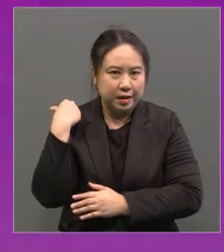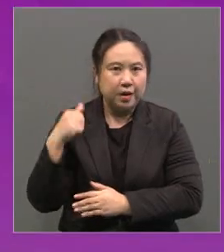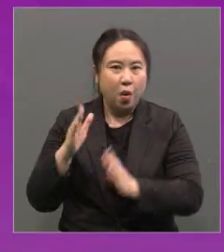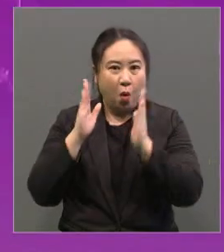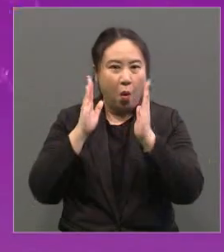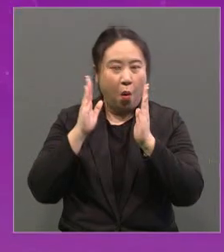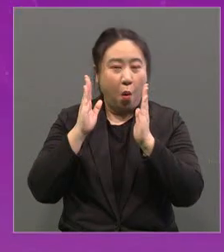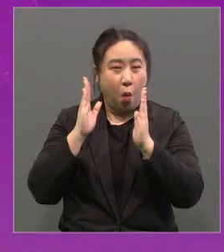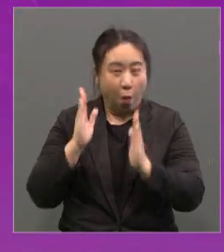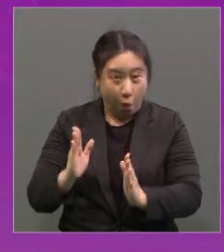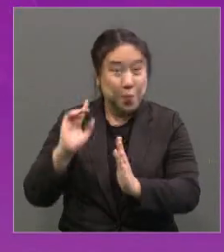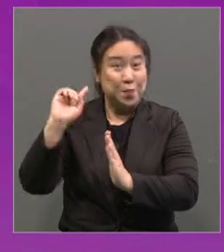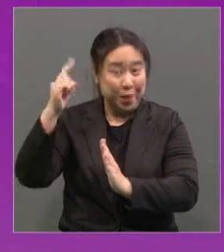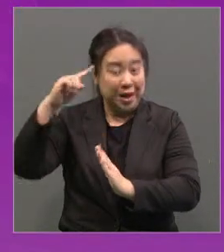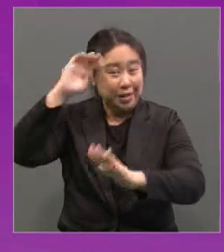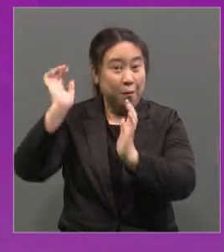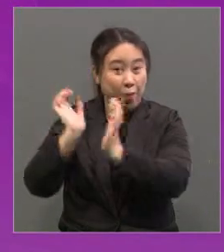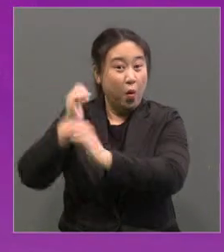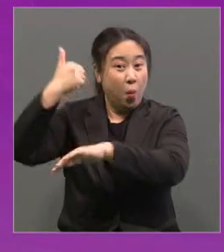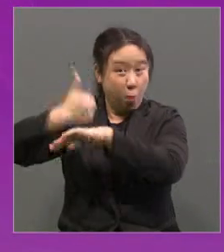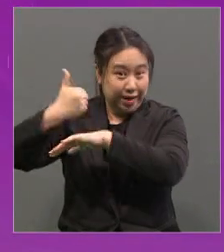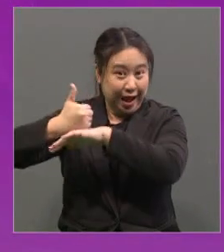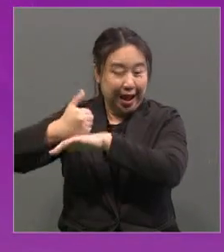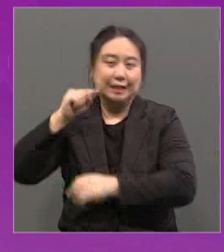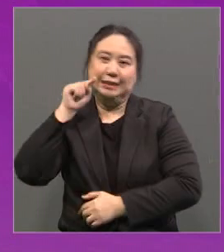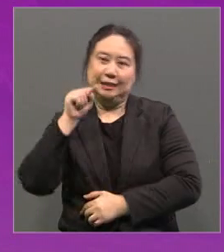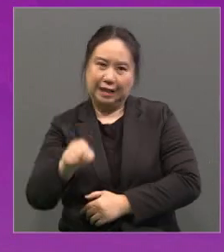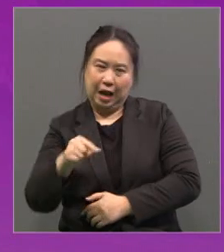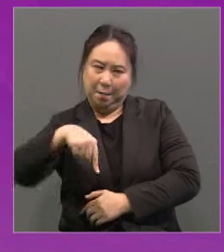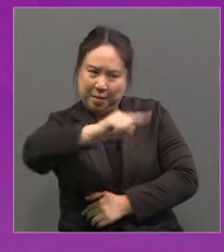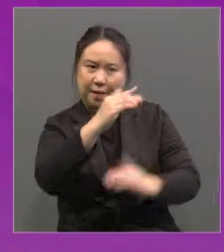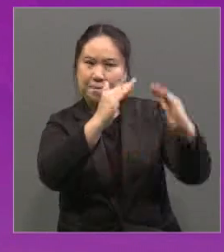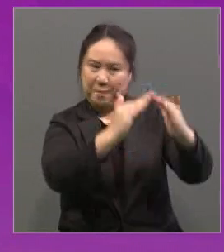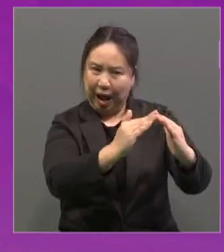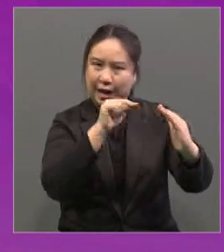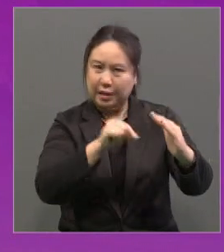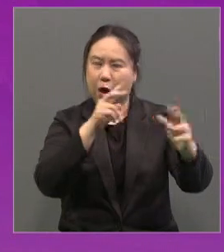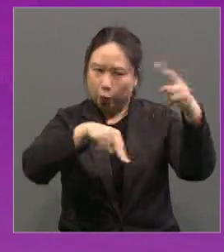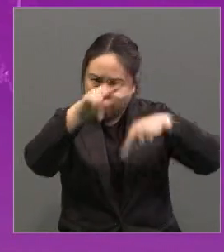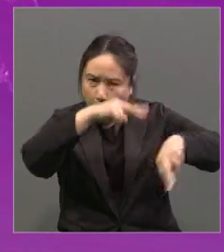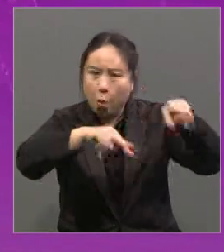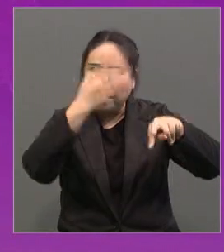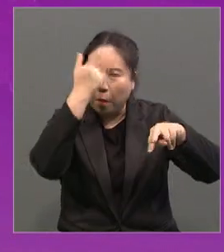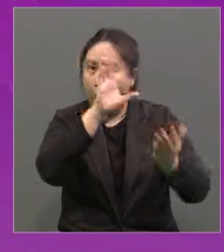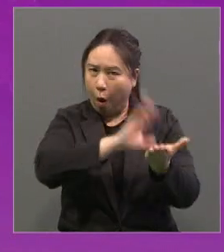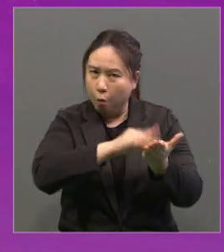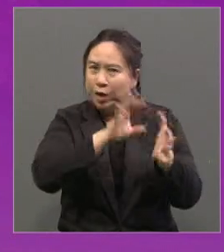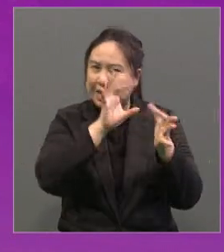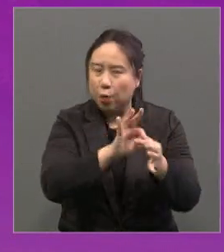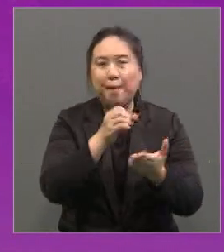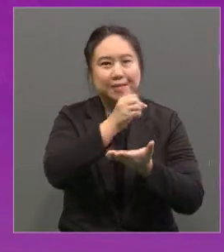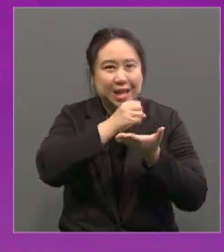ำรวจแห่งชาติเนี่ยมีการสั่งเข้าไปตรวจค้นบ้านหลังหนึ่งเพราะว่ามีข้อมูลเรื่องของยาเสพ